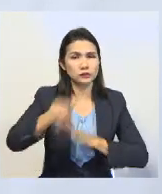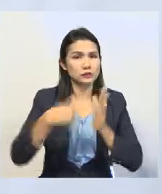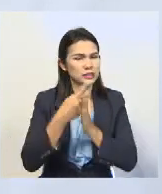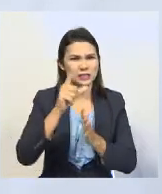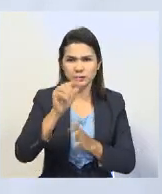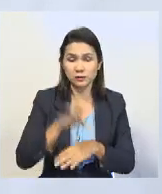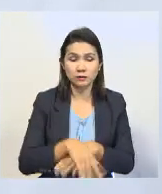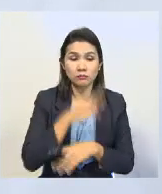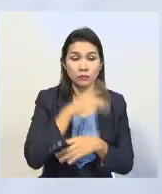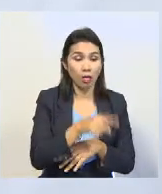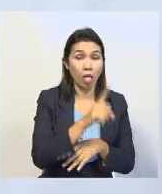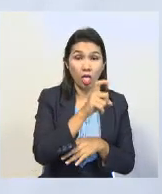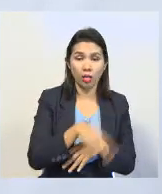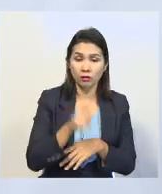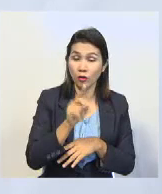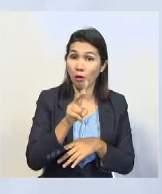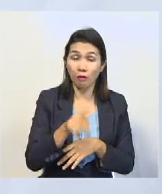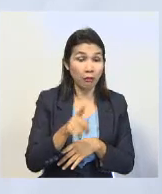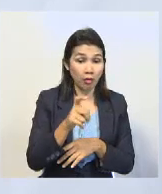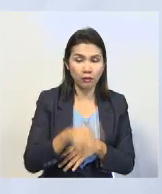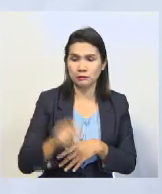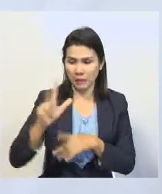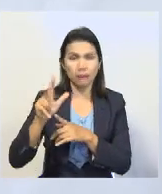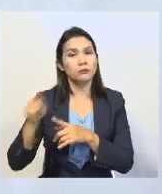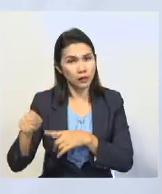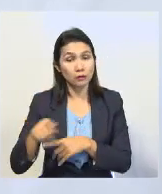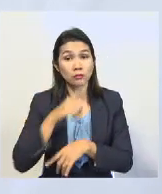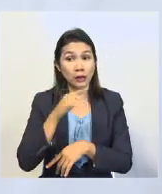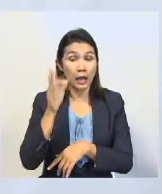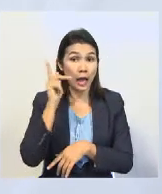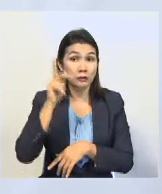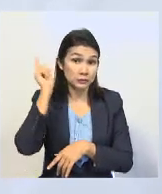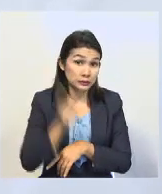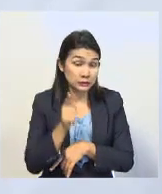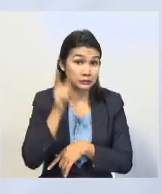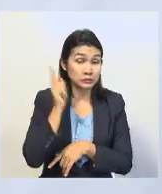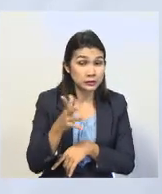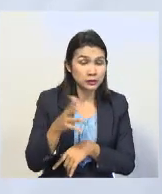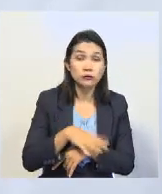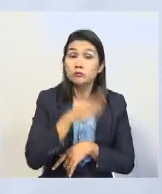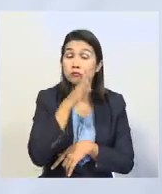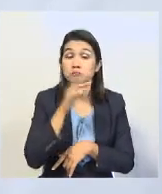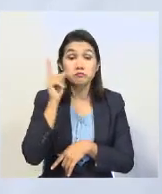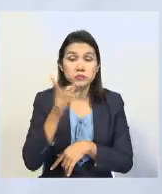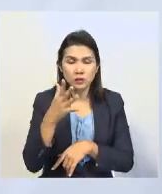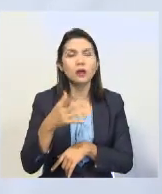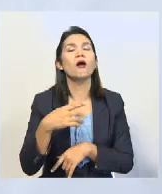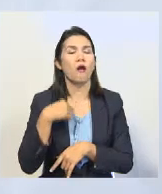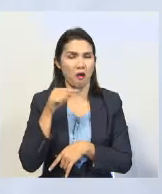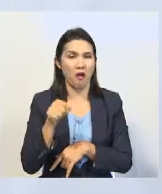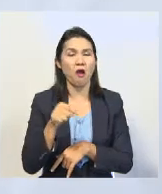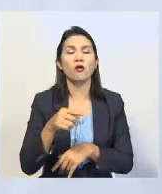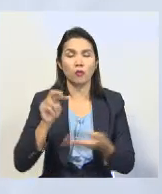โทรคนที่1ไม่ได้โทรคนที่2ได้โทรคนที่3ได้เพื่อจะได้ยืนยันว่าข่าวที่นั้นจริงมั้ยถ้าไม่จริงอย่างน้อยเราก็สามารถทํากราฟิกขึ้นไปได้ว่าข่